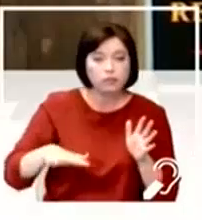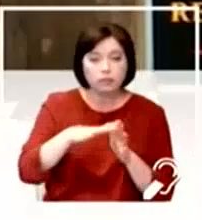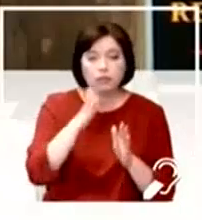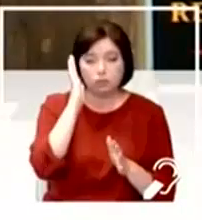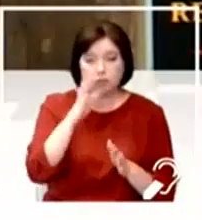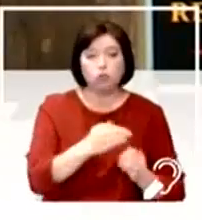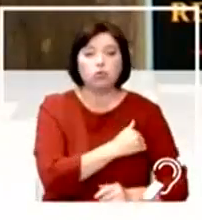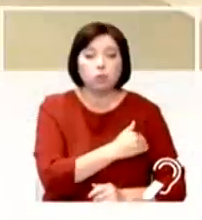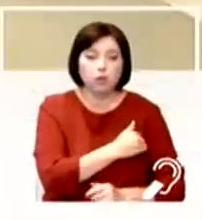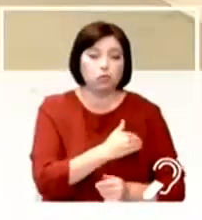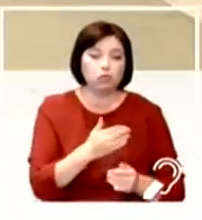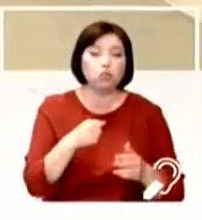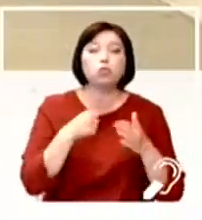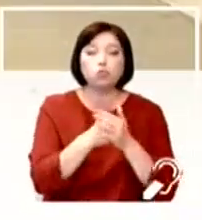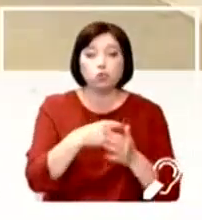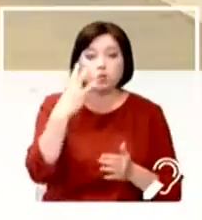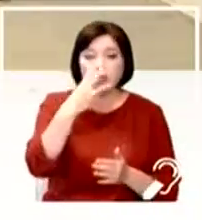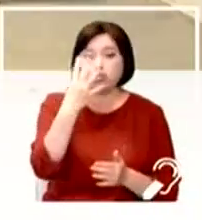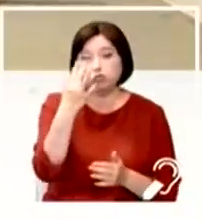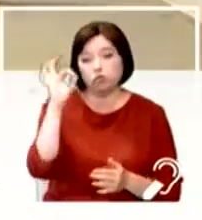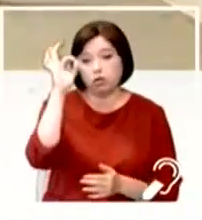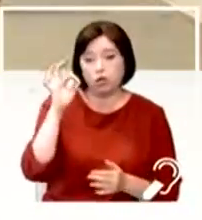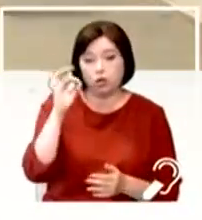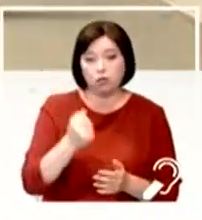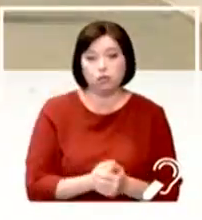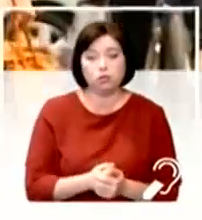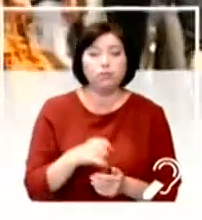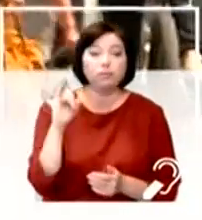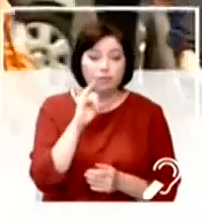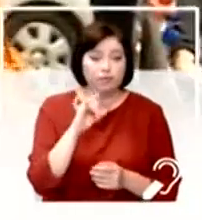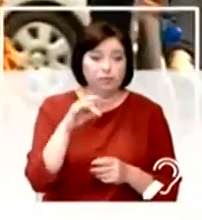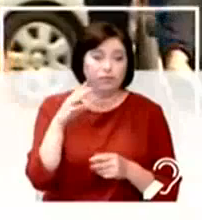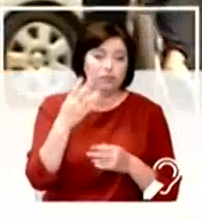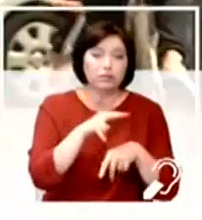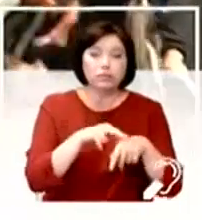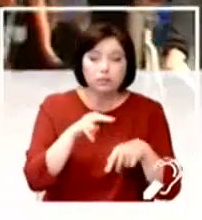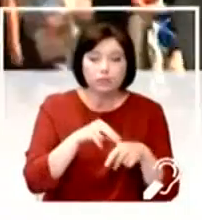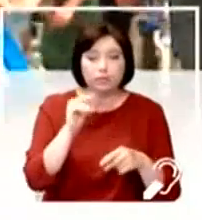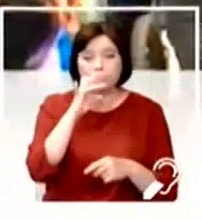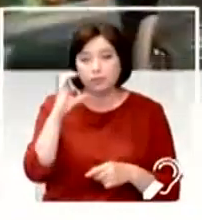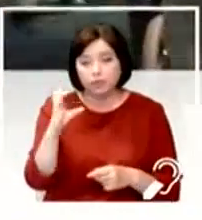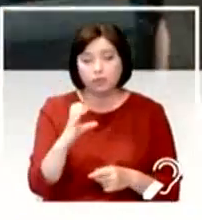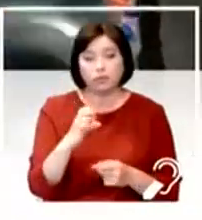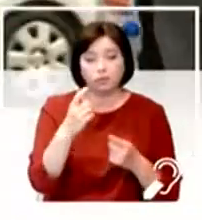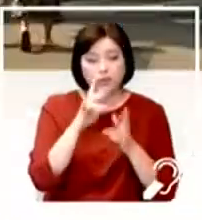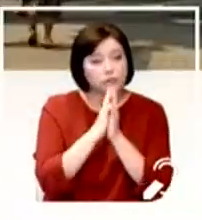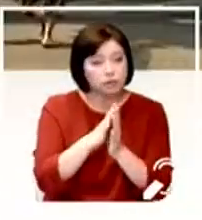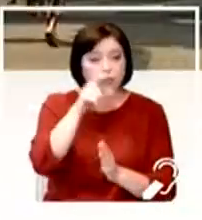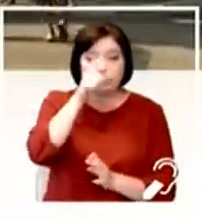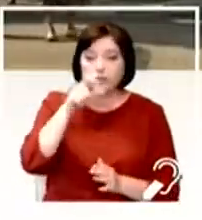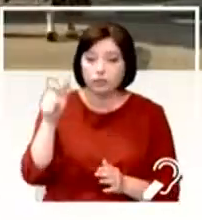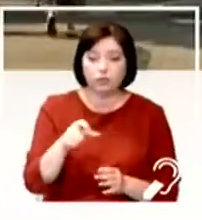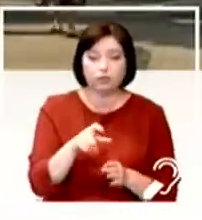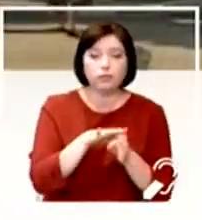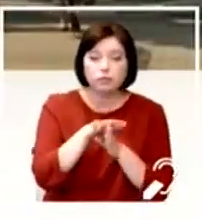se vor înregistra temperaturi de până la 34 de grade Celsius. Și Inspectoratul General pentru Situații de Urgență îndeamnă populația